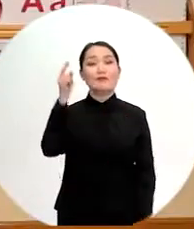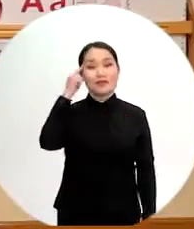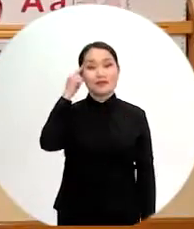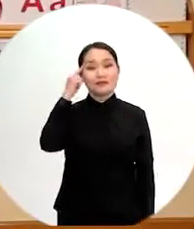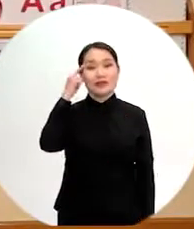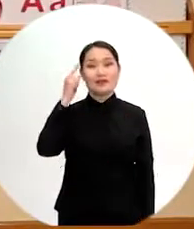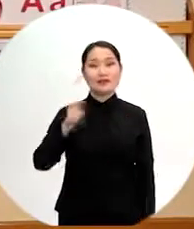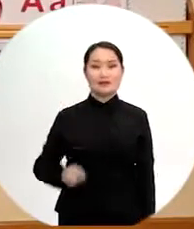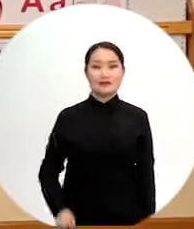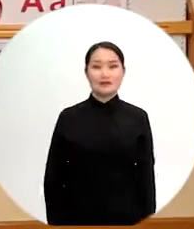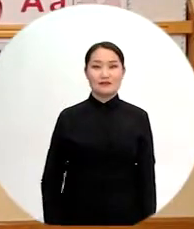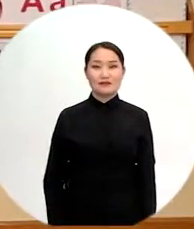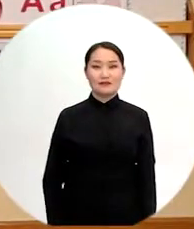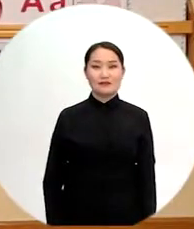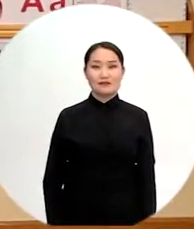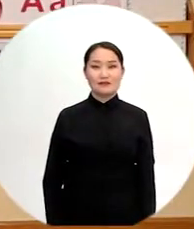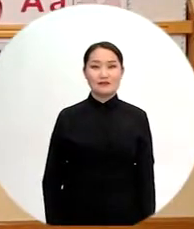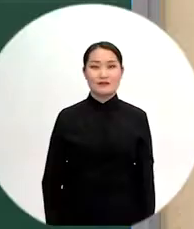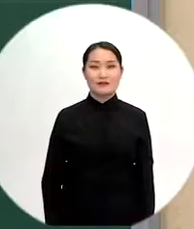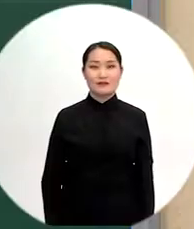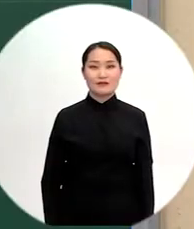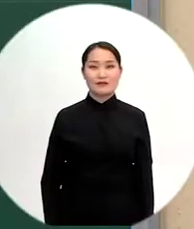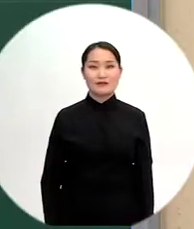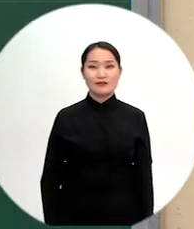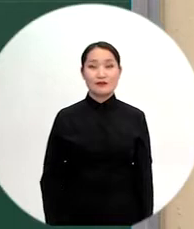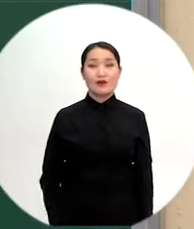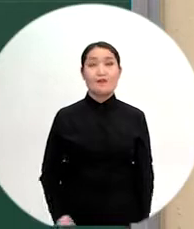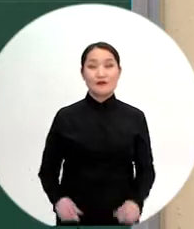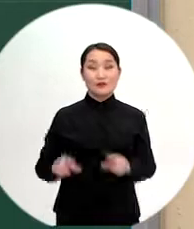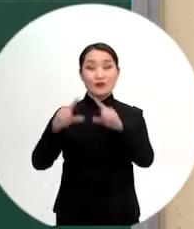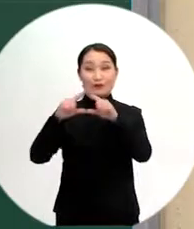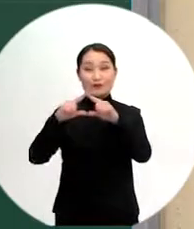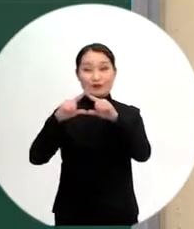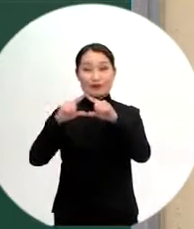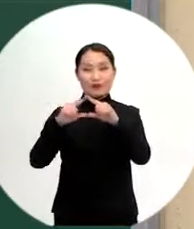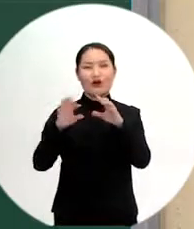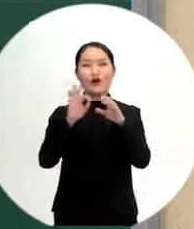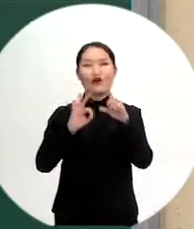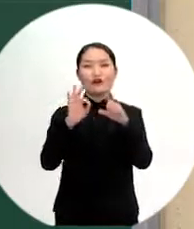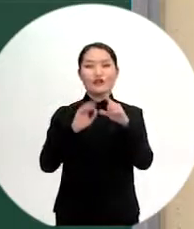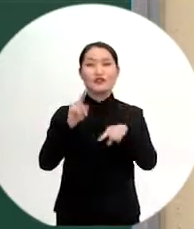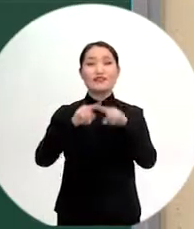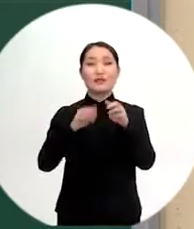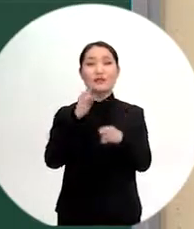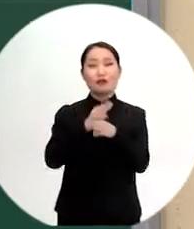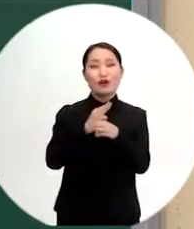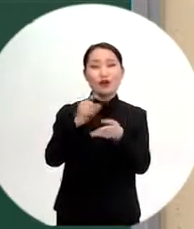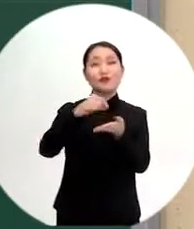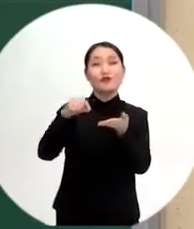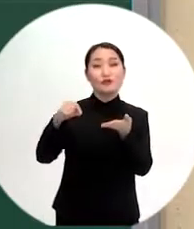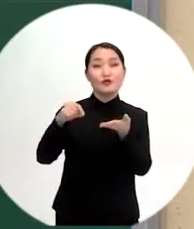хамтдаа дараагийн дасгалыг ажилцгаая. Хоосон дүрсэнд ямар тоог бичих